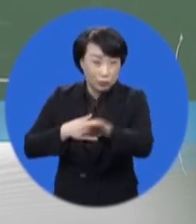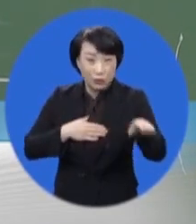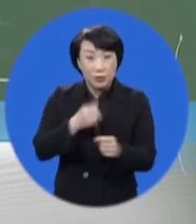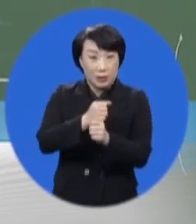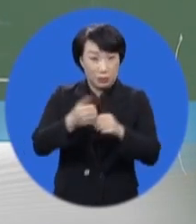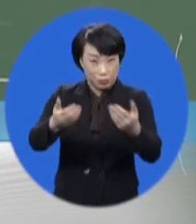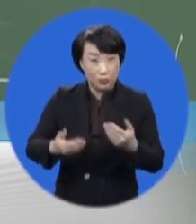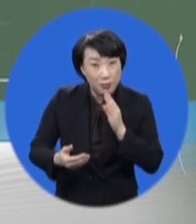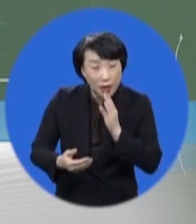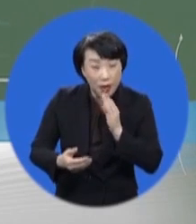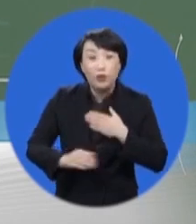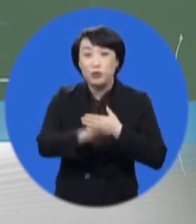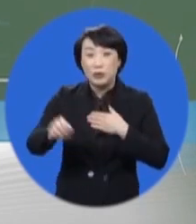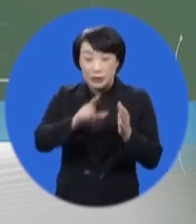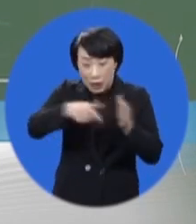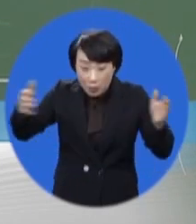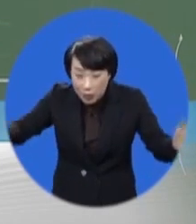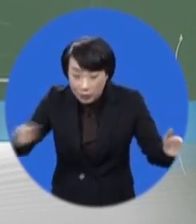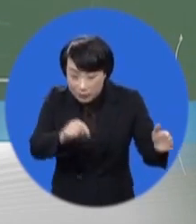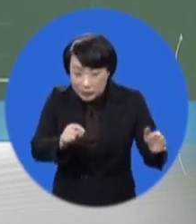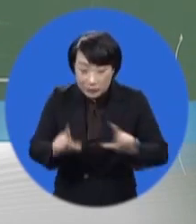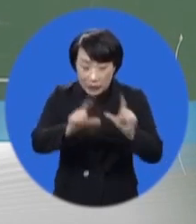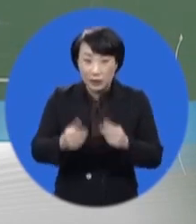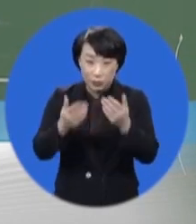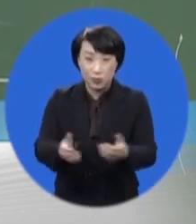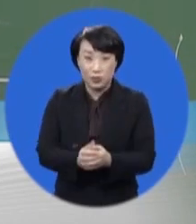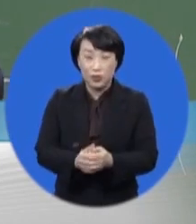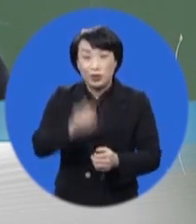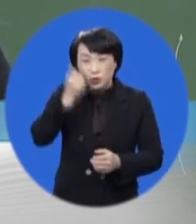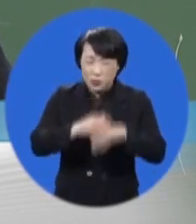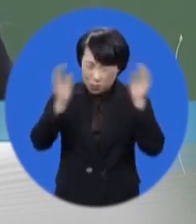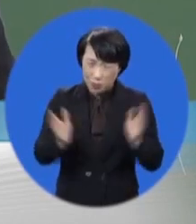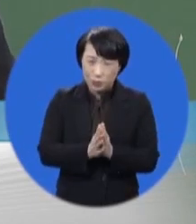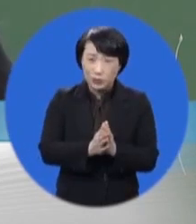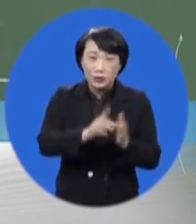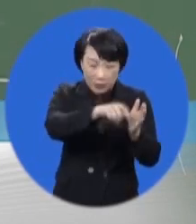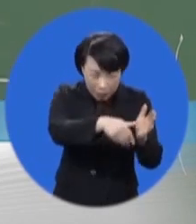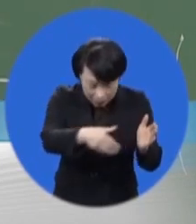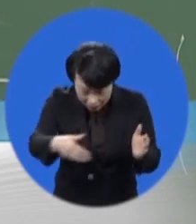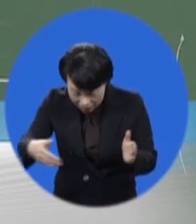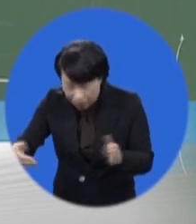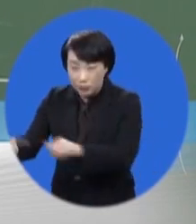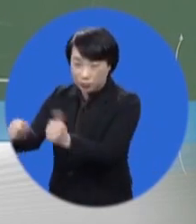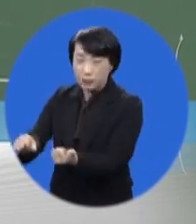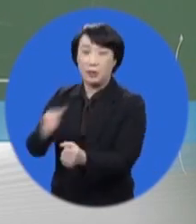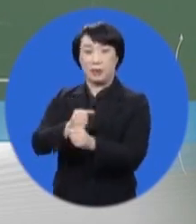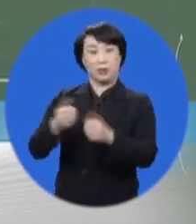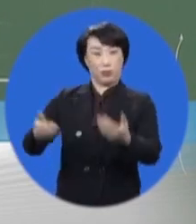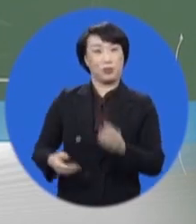만드시고 인간을 세월 속에 두셨다. 누구든지 한 세대의 세월을 살다 가도록 만들었다 이